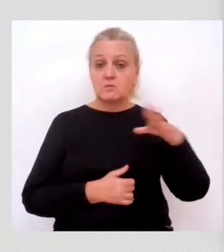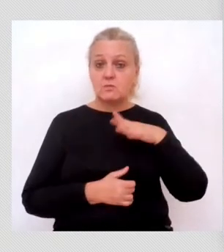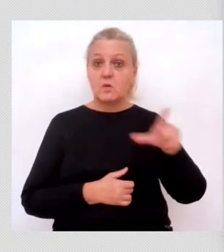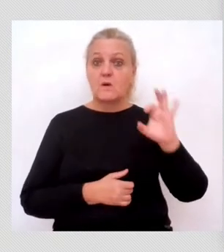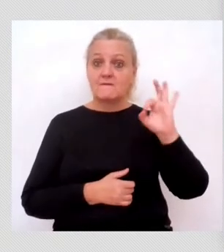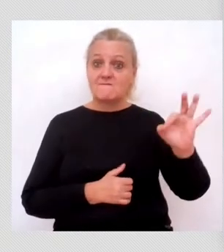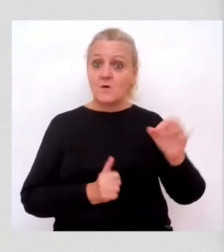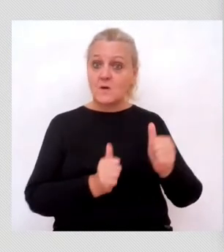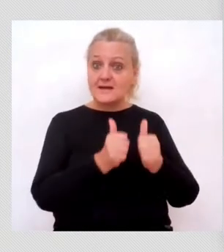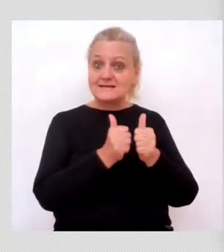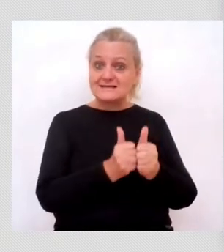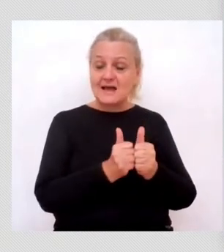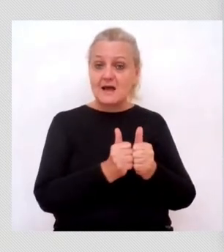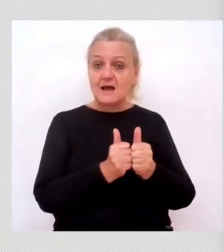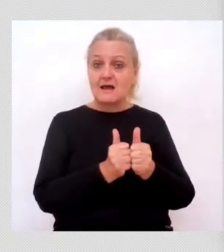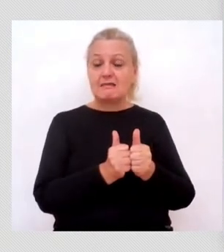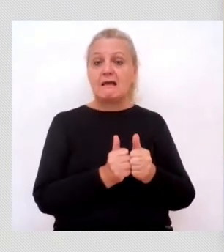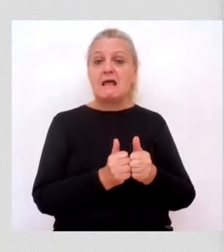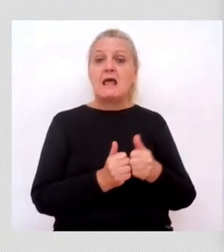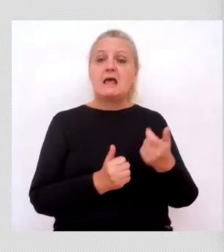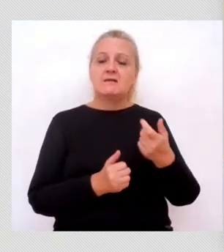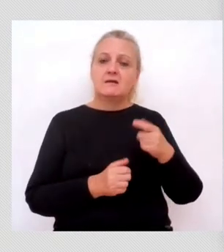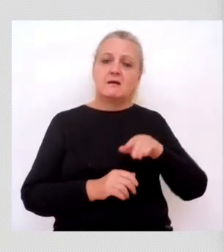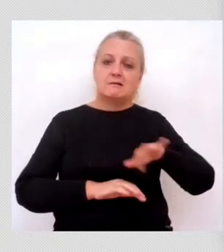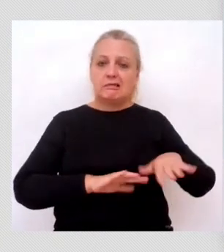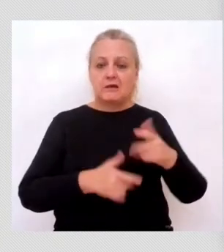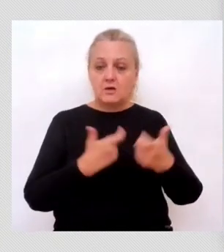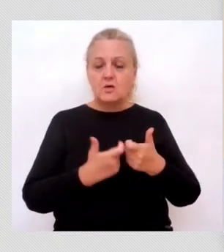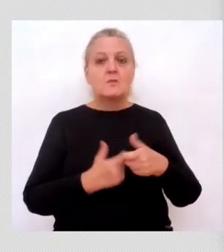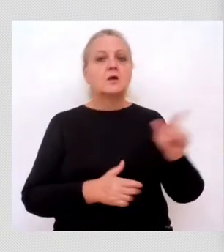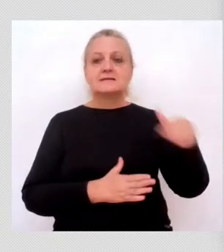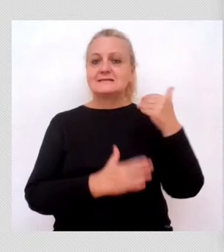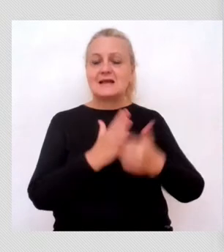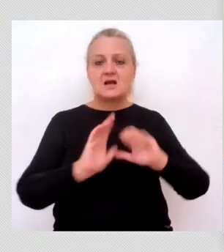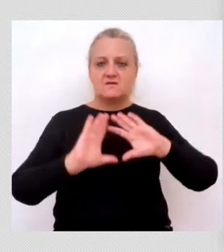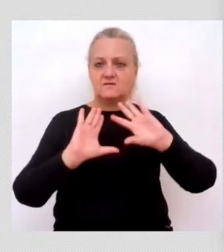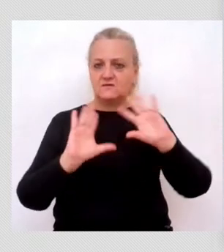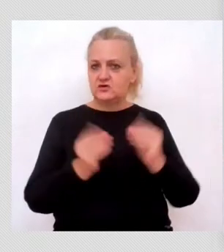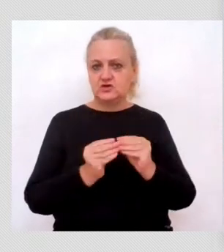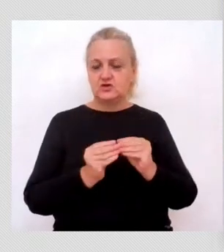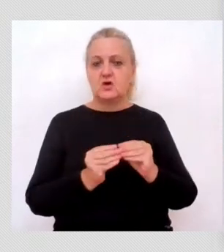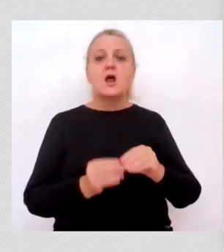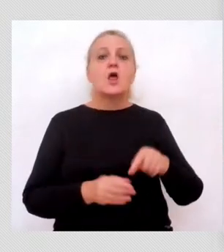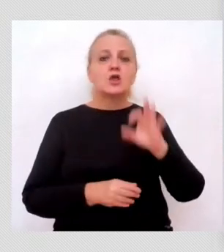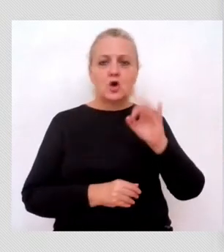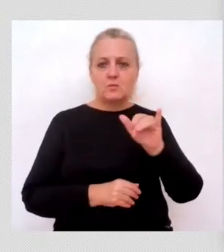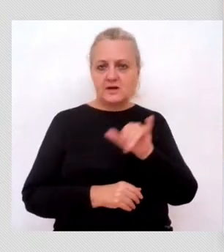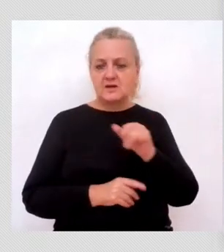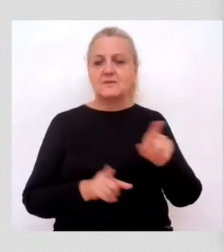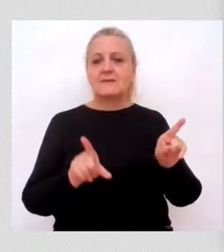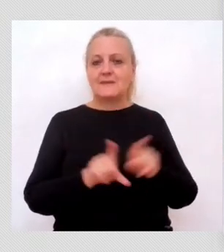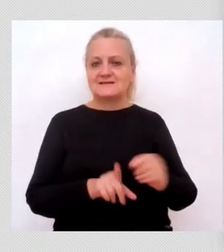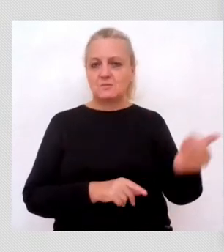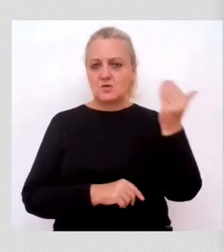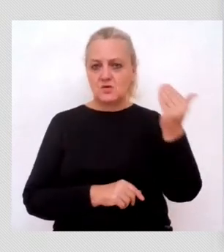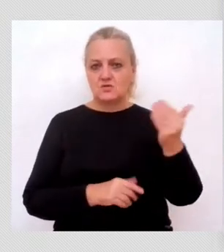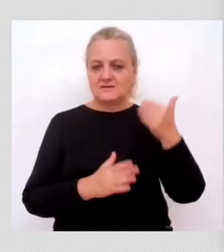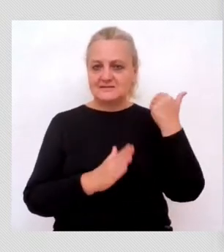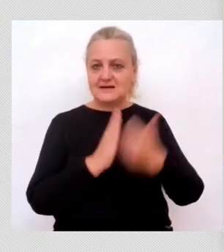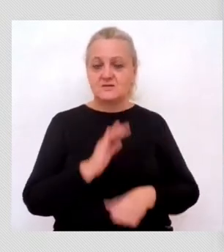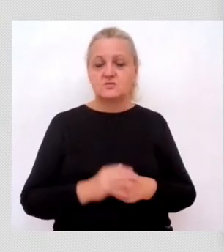funkcji, to tracił wszystko. Tracił honor i dobre imię. Także myślę, że to też jest